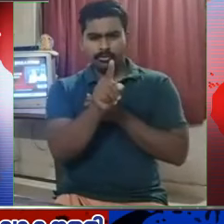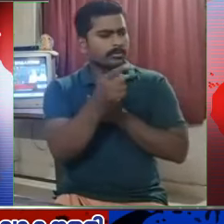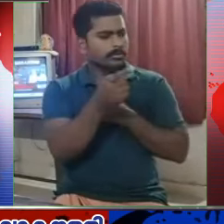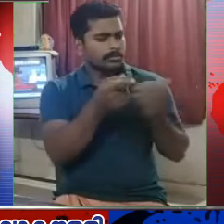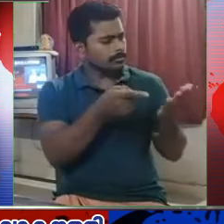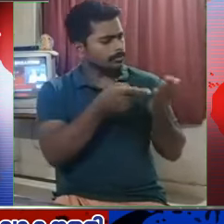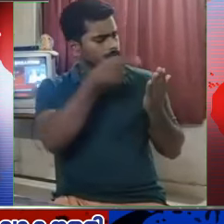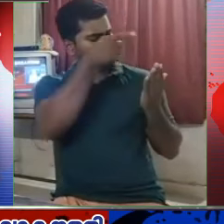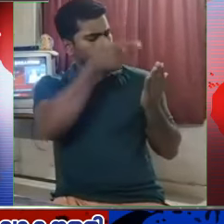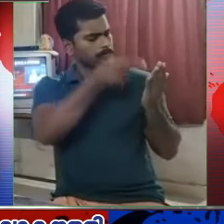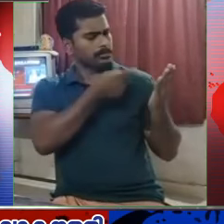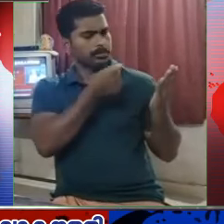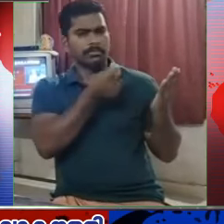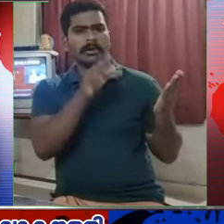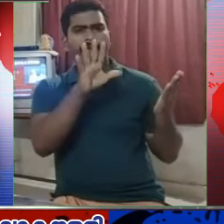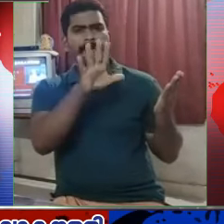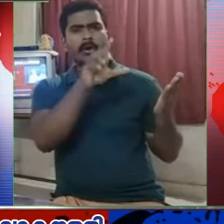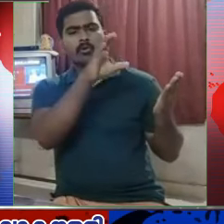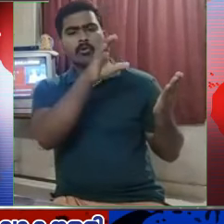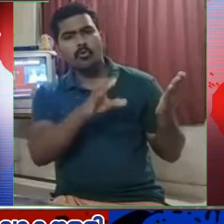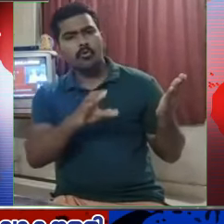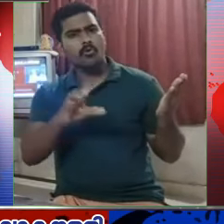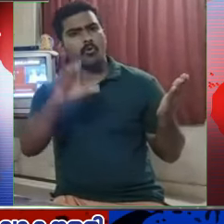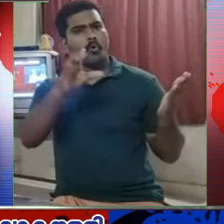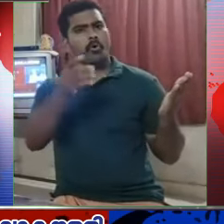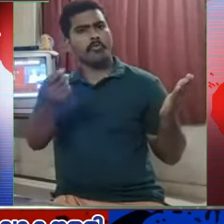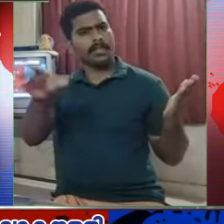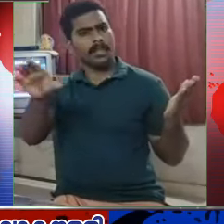അത് കോട്ടയത്ത് നിന്നാണ് അത്തരമൊരു വാർത്ത വന്നത്.